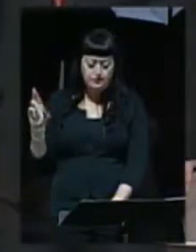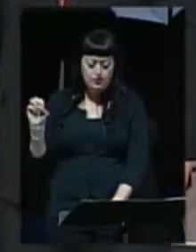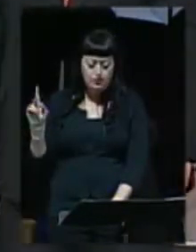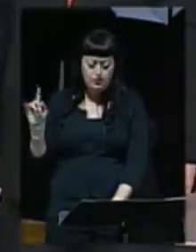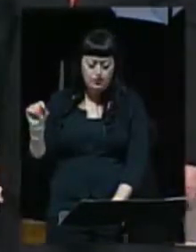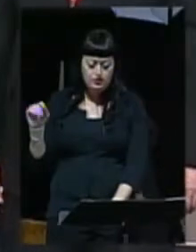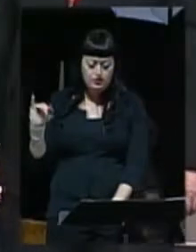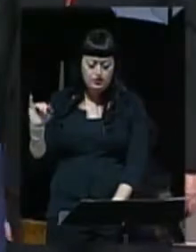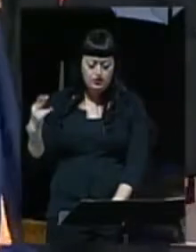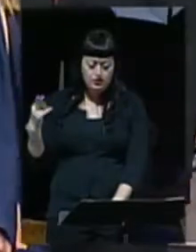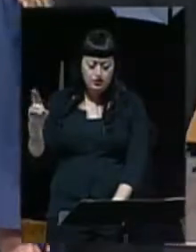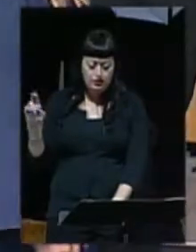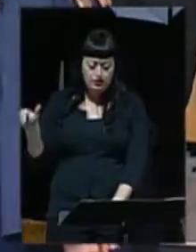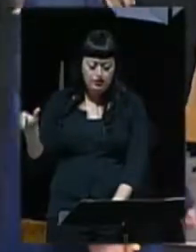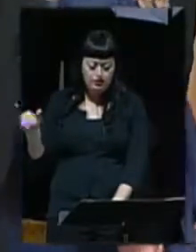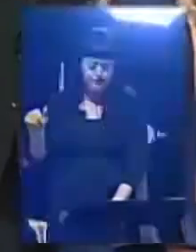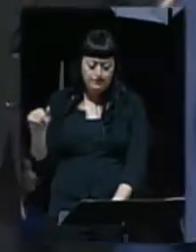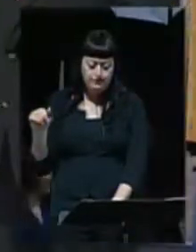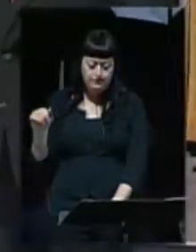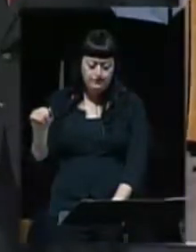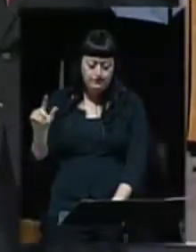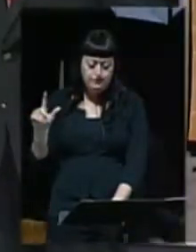Robert Irie.